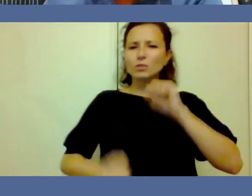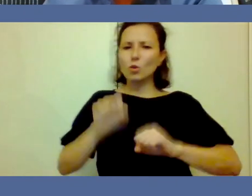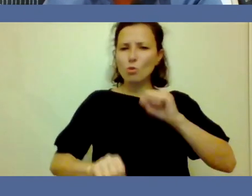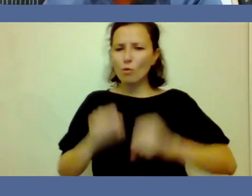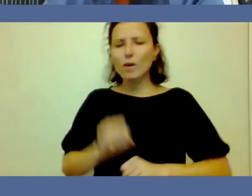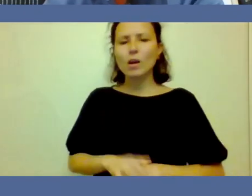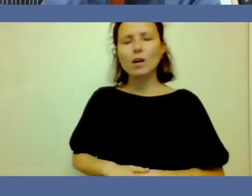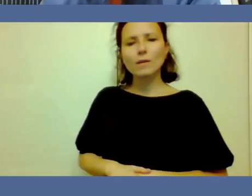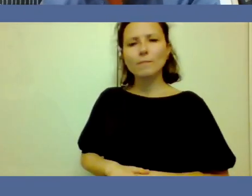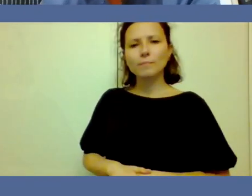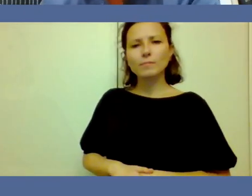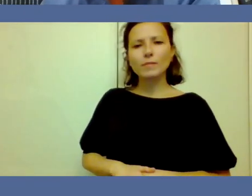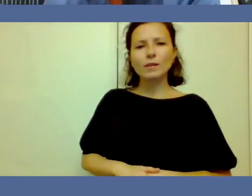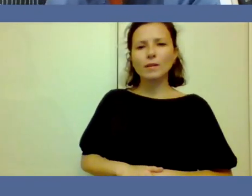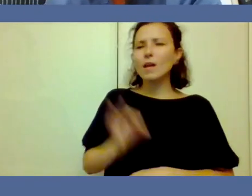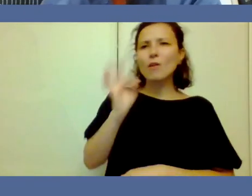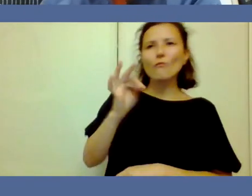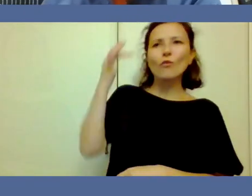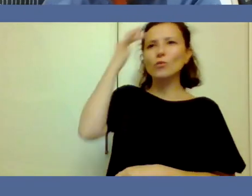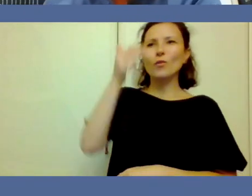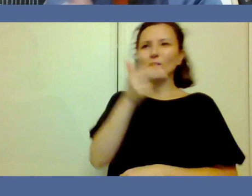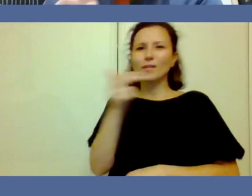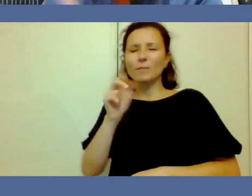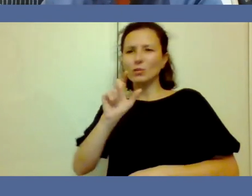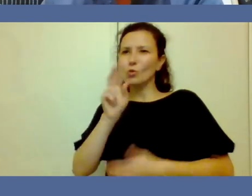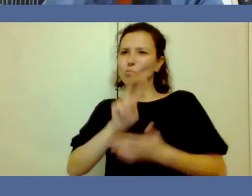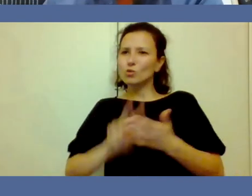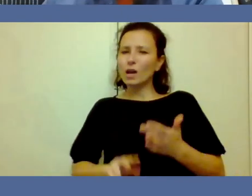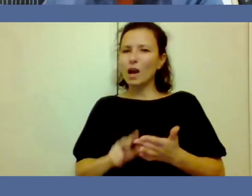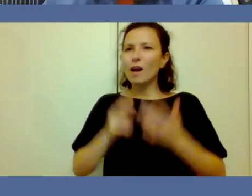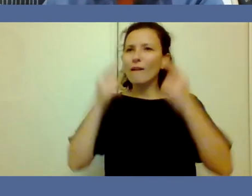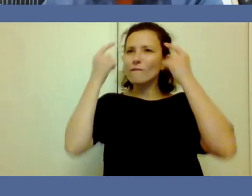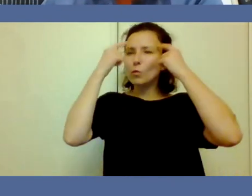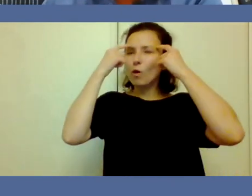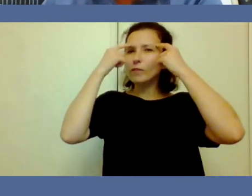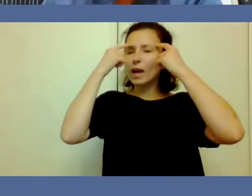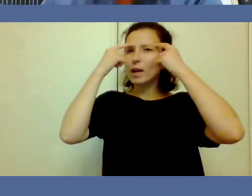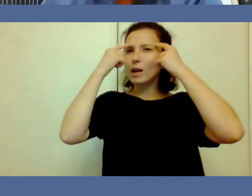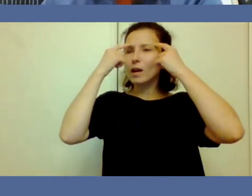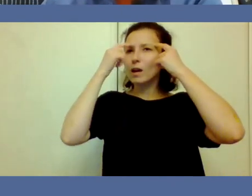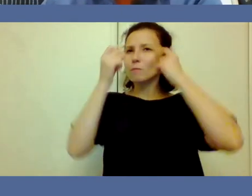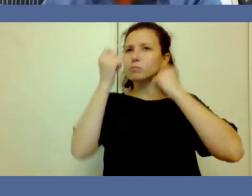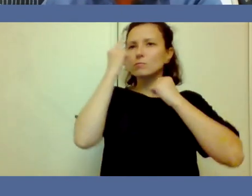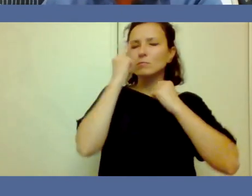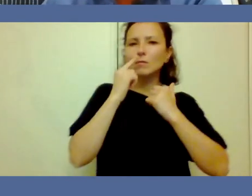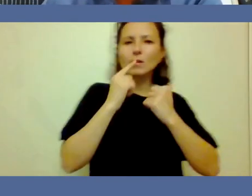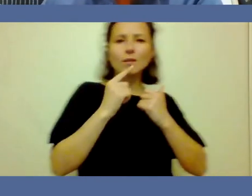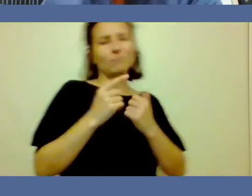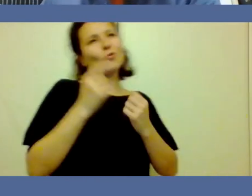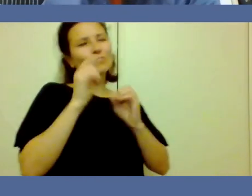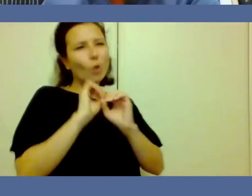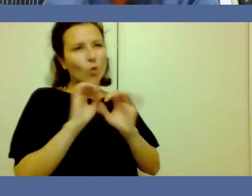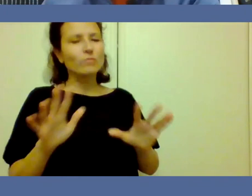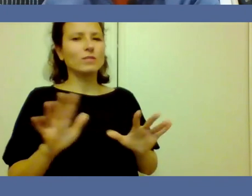to jakieś własne teorie na temat tego, co pani czyta, w głowie się rodzą, nie? Nie, no to jest oczywiste. To